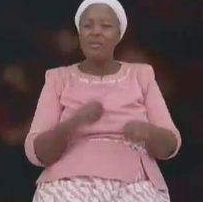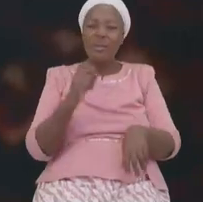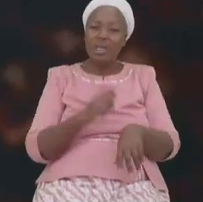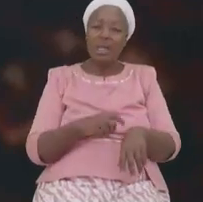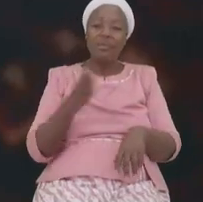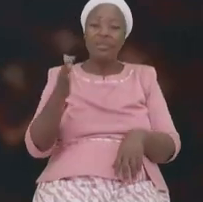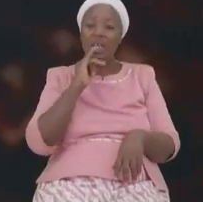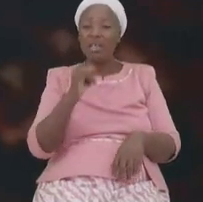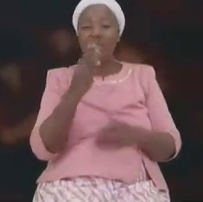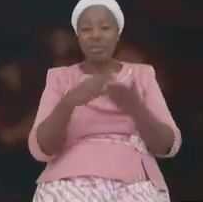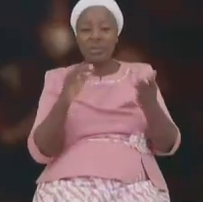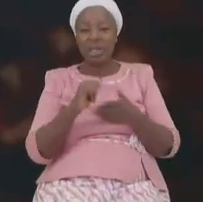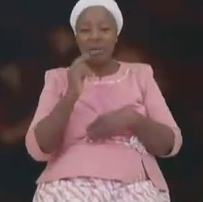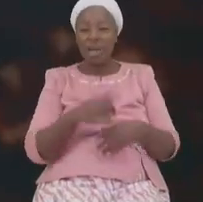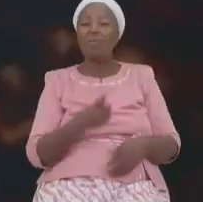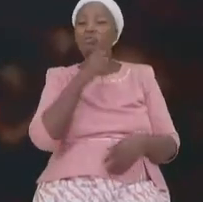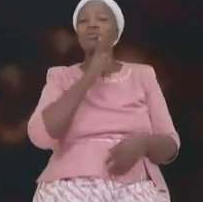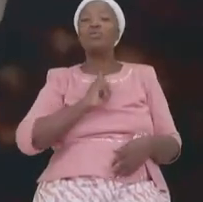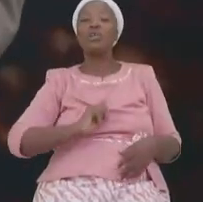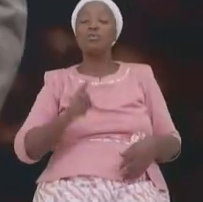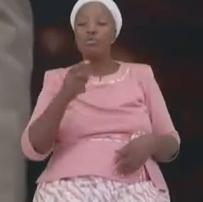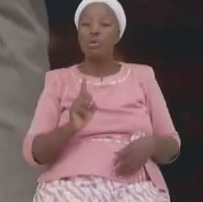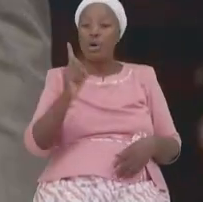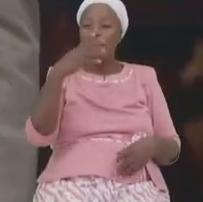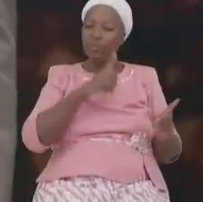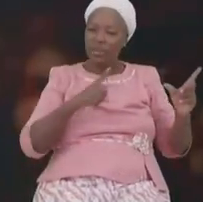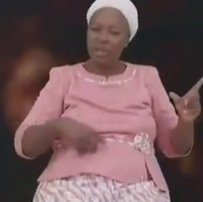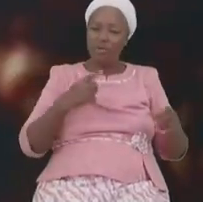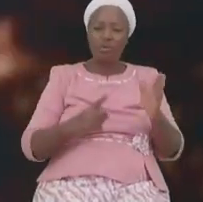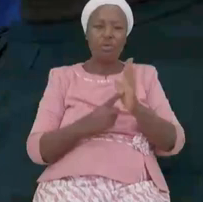chaque fois qu'il y a quelque chose qui va vouloir t'engloutir, le Seigneur va se montrer.